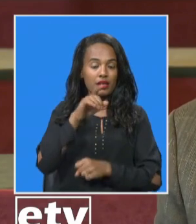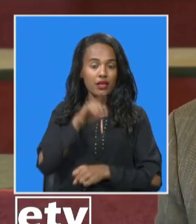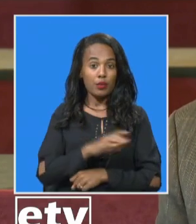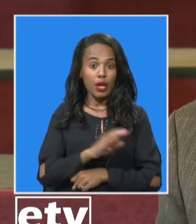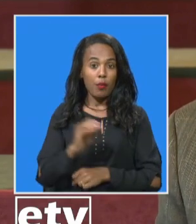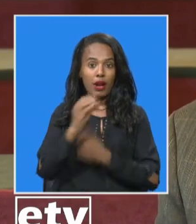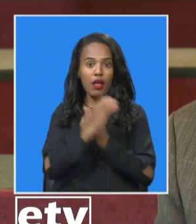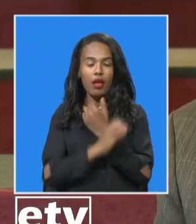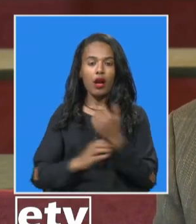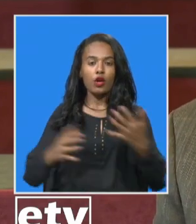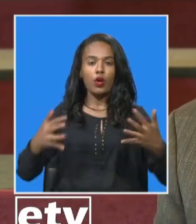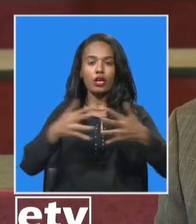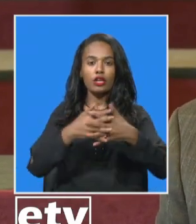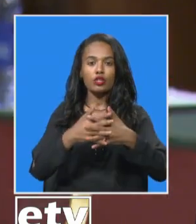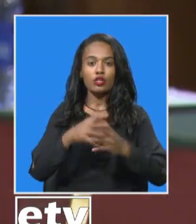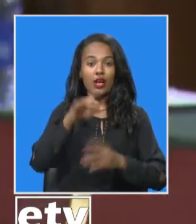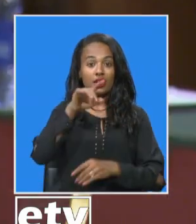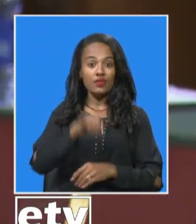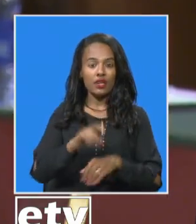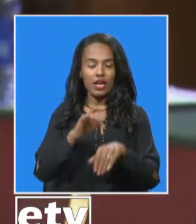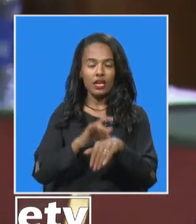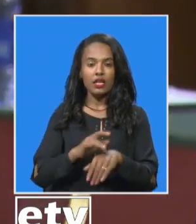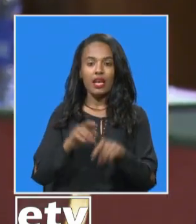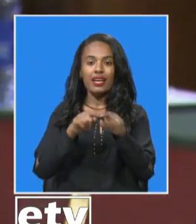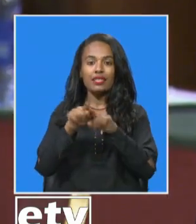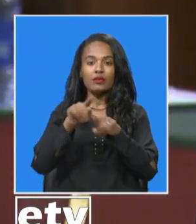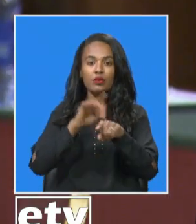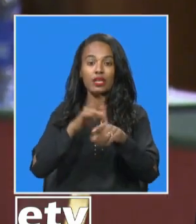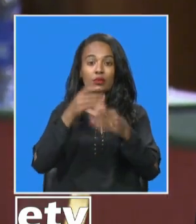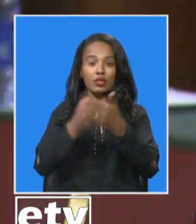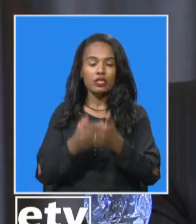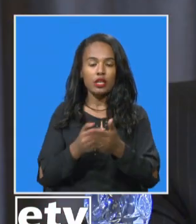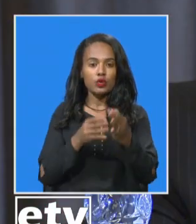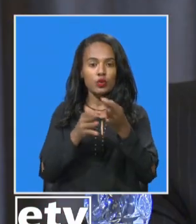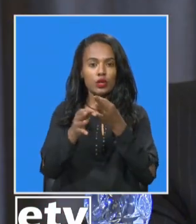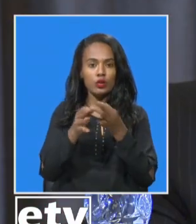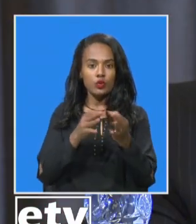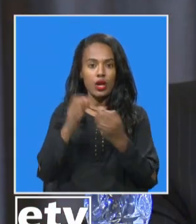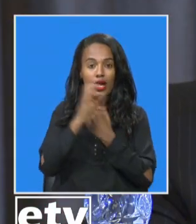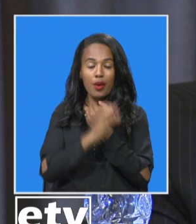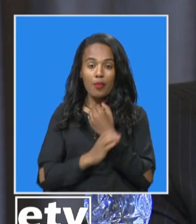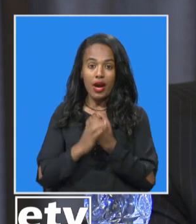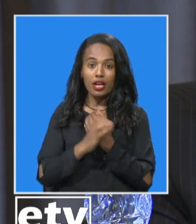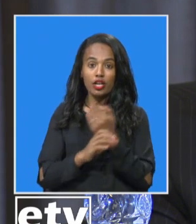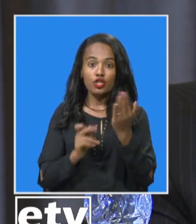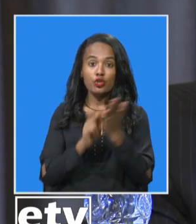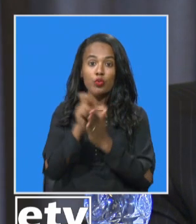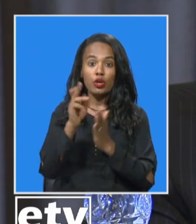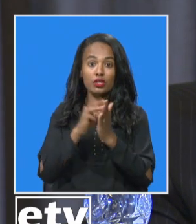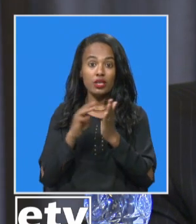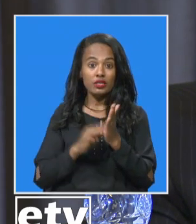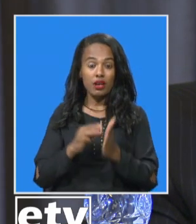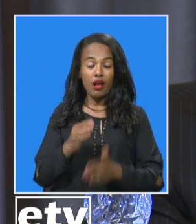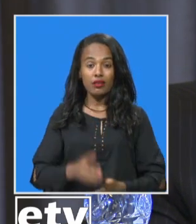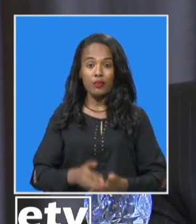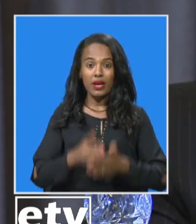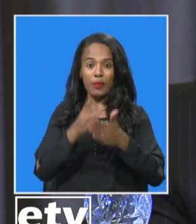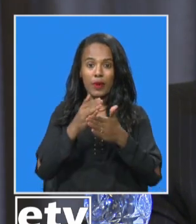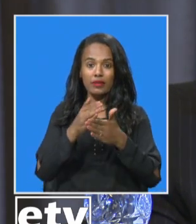እንደሚገባና የሀገራዊ ቅንጅት አስፈላጊነት ላይም ከስምምነት መድረሳቸው ተገልጿል። በሀገራችን ዴሞክራሲያዊ ስርዓት